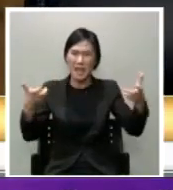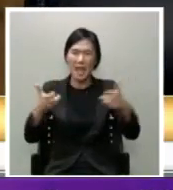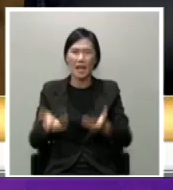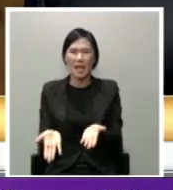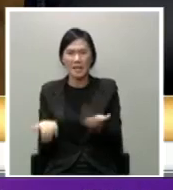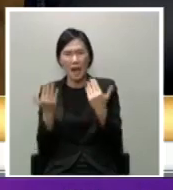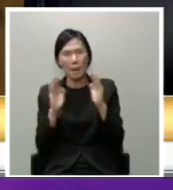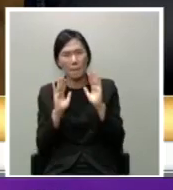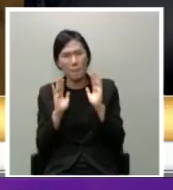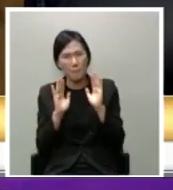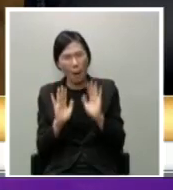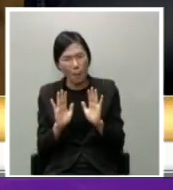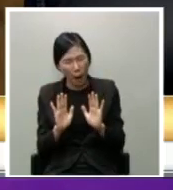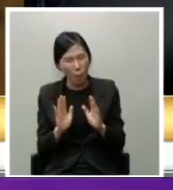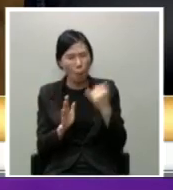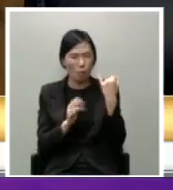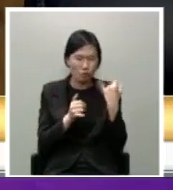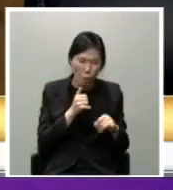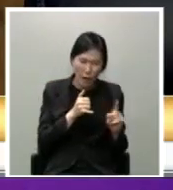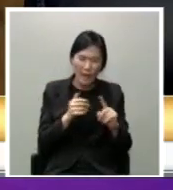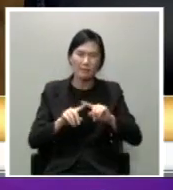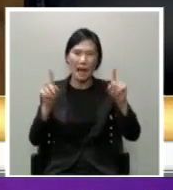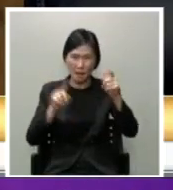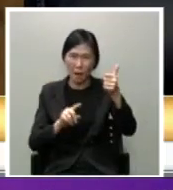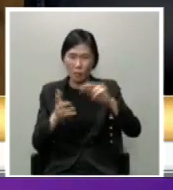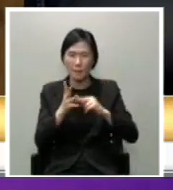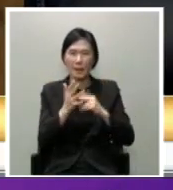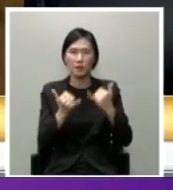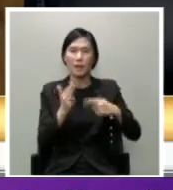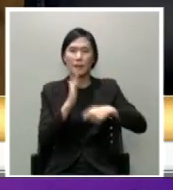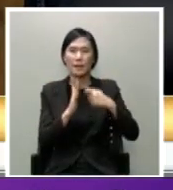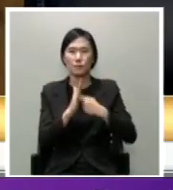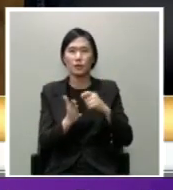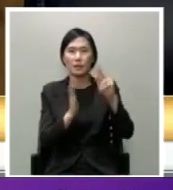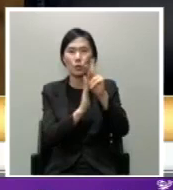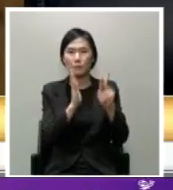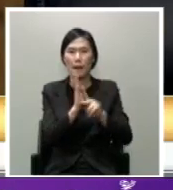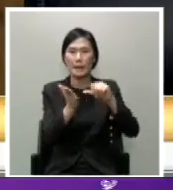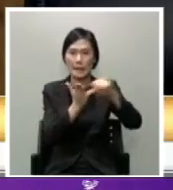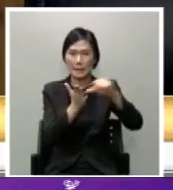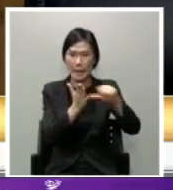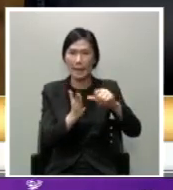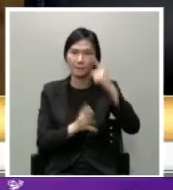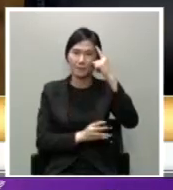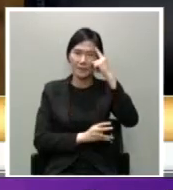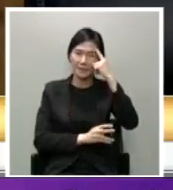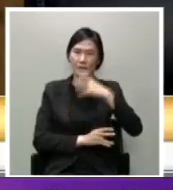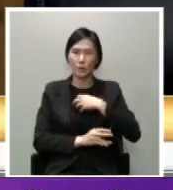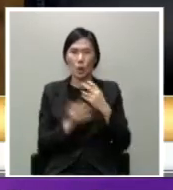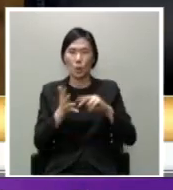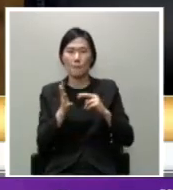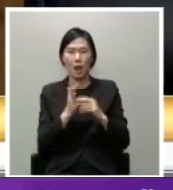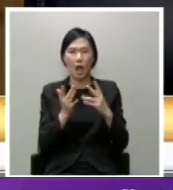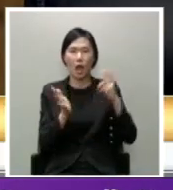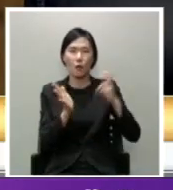ไหมและนี่คือเหตุผลที่กรมศุลกากรแก้กฎหมายแล้วก็ไม่ใช่มาแก้เพื่อรองรับ